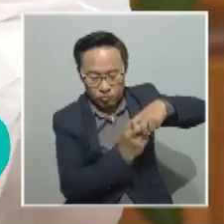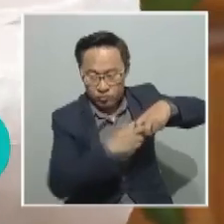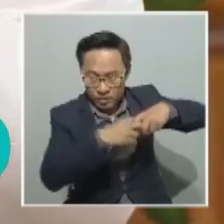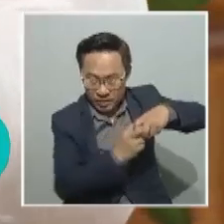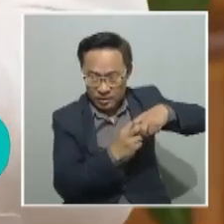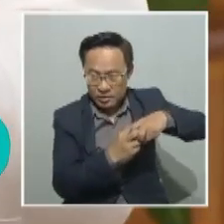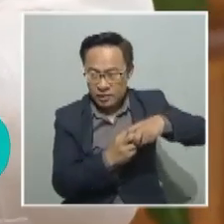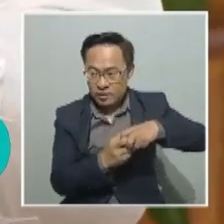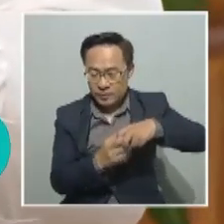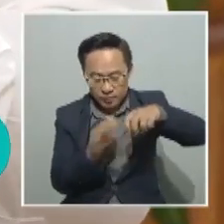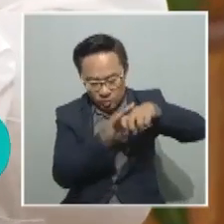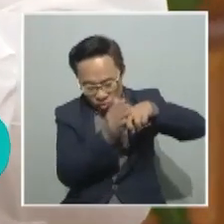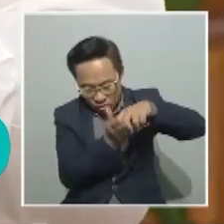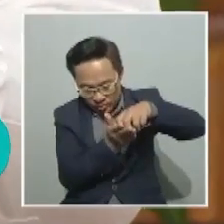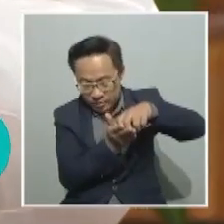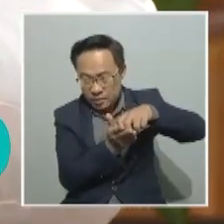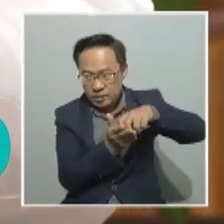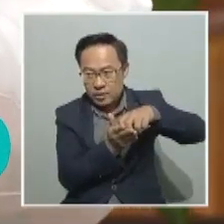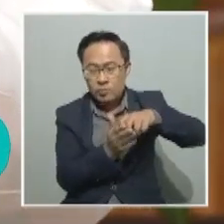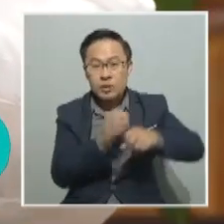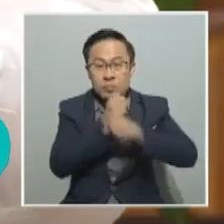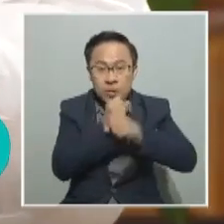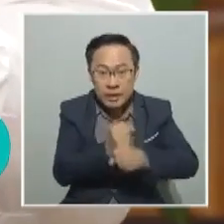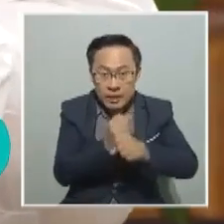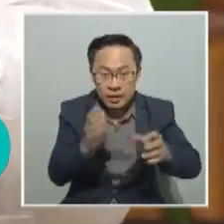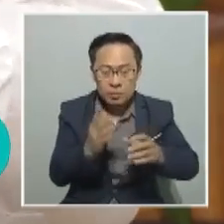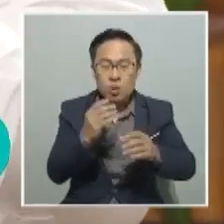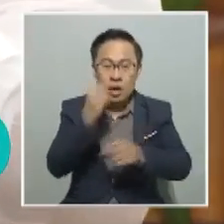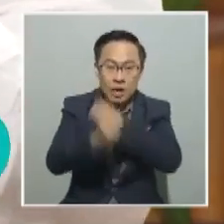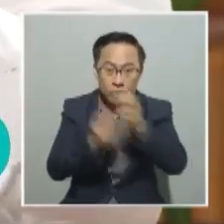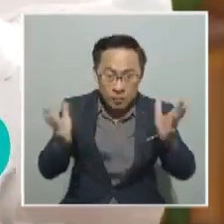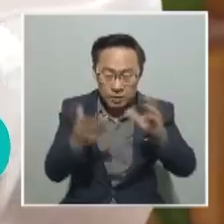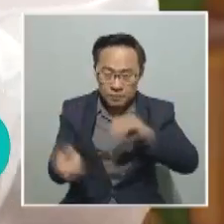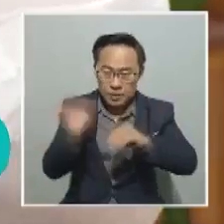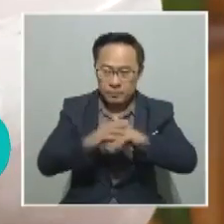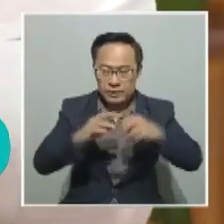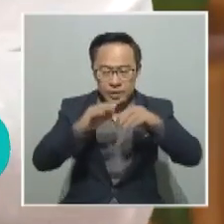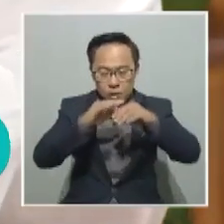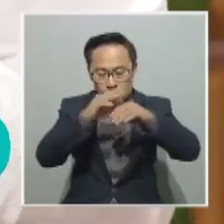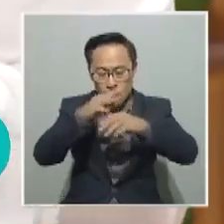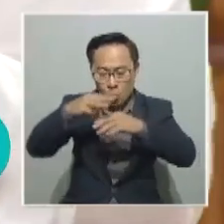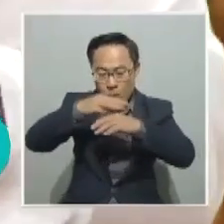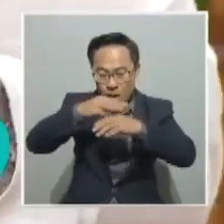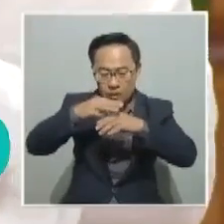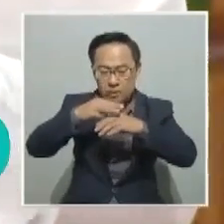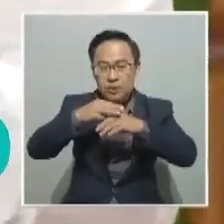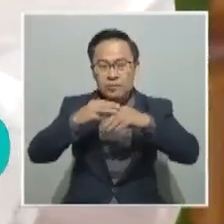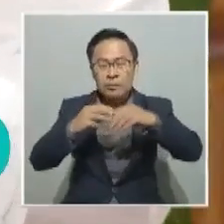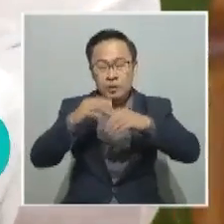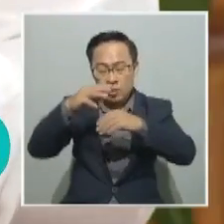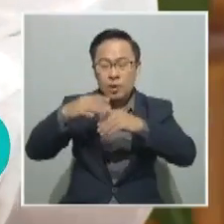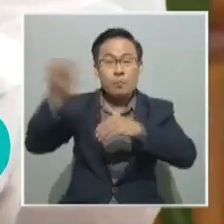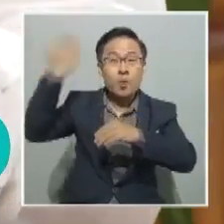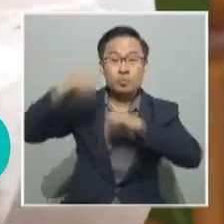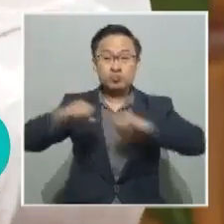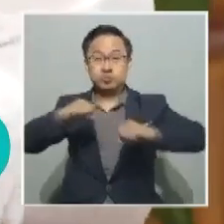ราอายุเยอะขึ้นเรื่อยๆเนี่ยนะฮะ มันจะแคบลงแล้วเมื่อมันแคบลงพอเราเหวี่ยงไปนึกออกป่ะพอเราเหวี่ยงเหวี่ยงอะไรมาปุ๊บมันจะไปเสียดสี